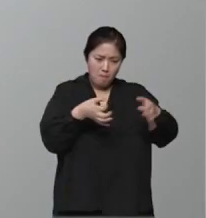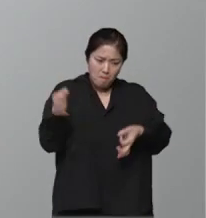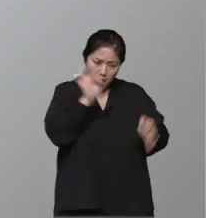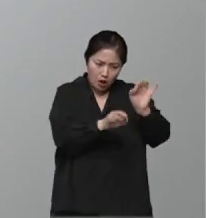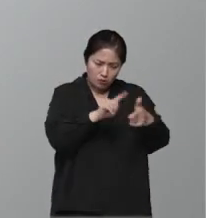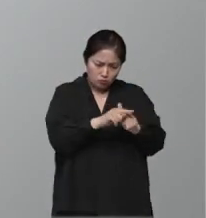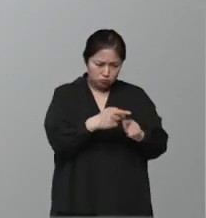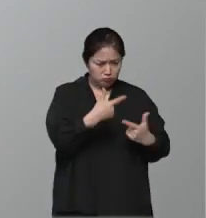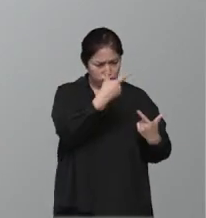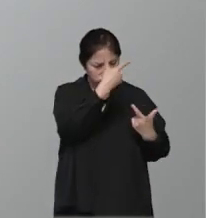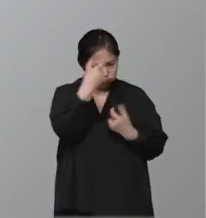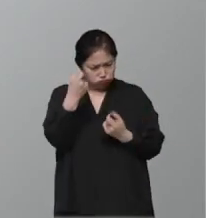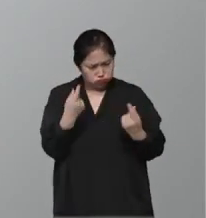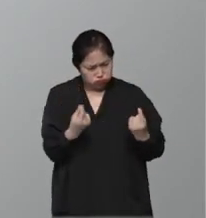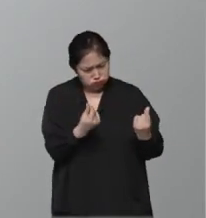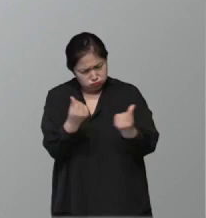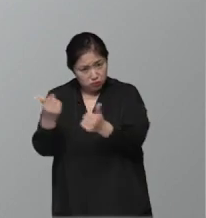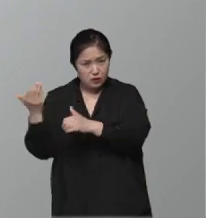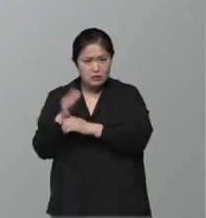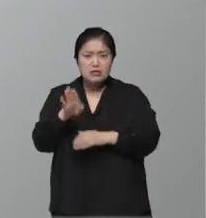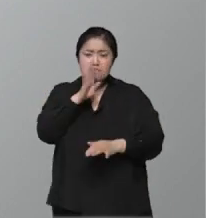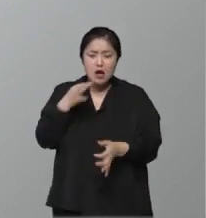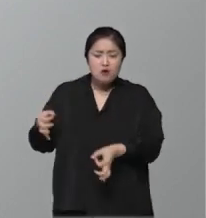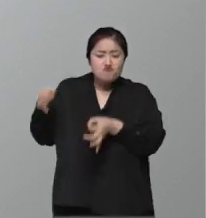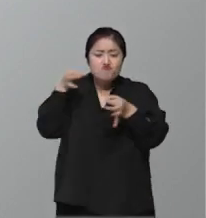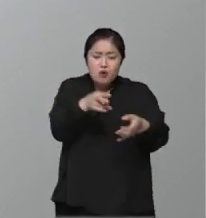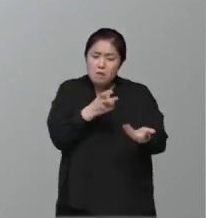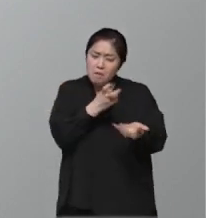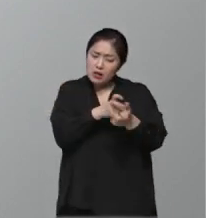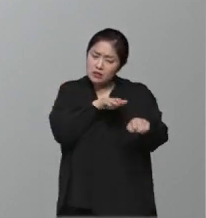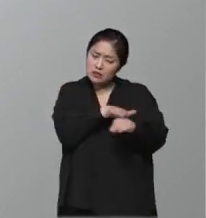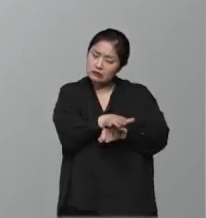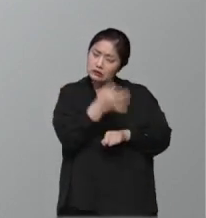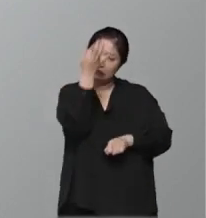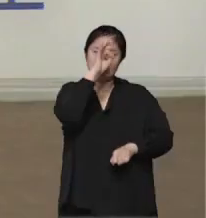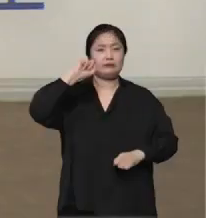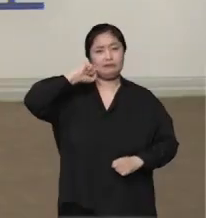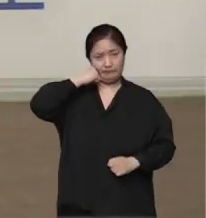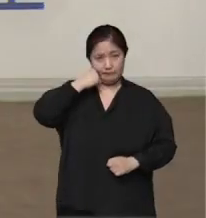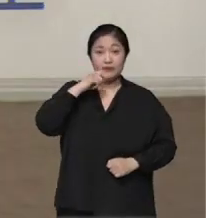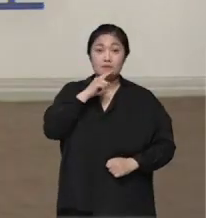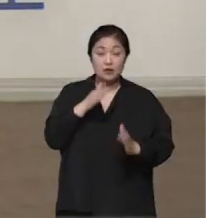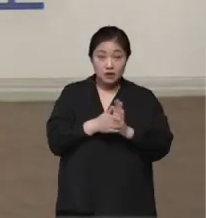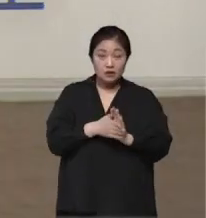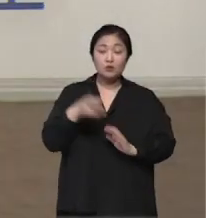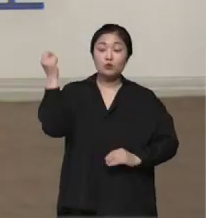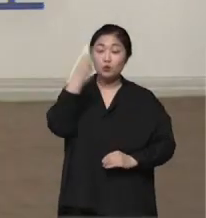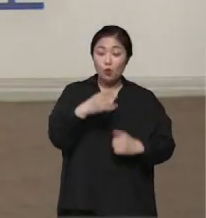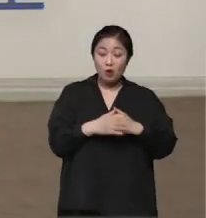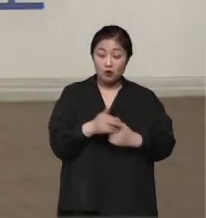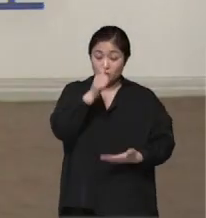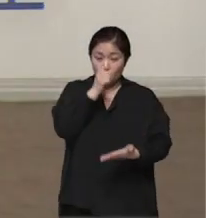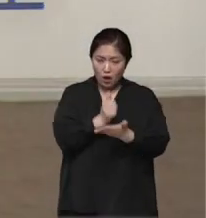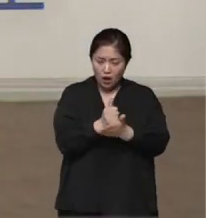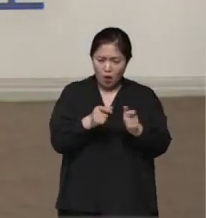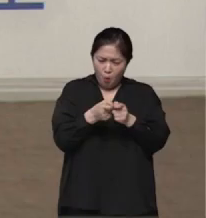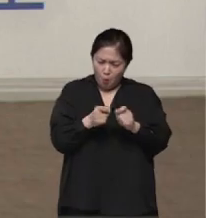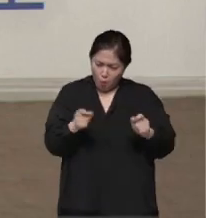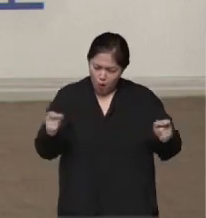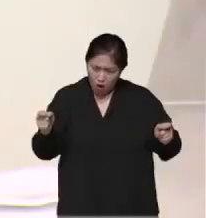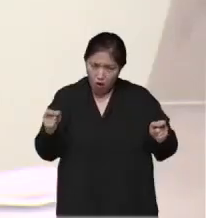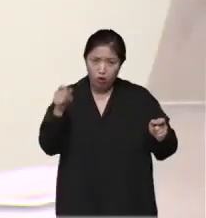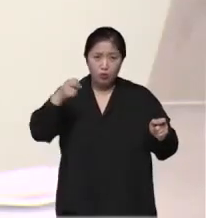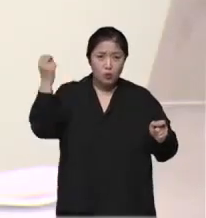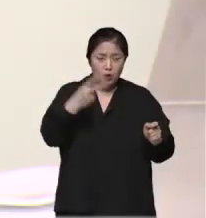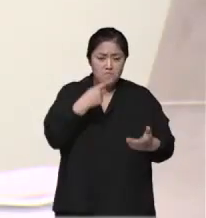방식이 일률적이라며 진정한 의미의 후원으로 보긴 어렵다고 판단했습니다. 또 범행 기간이 장기간 이뤄진